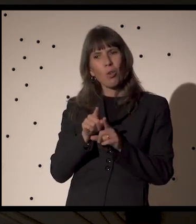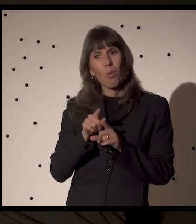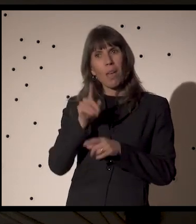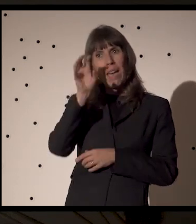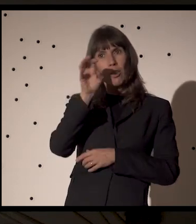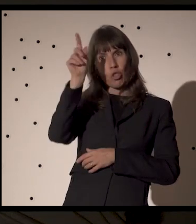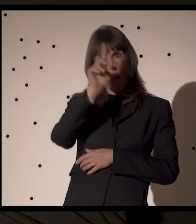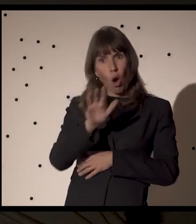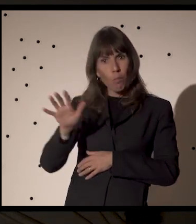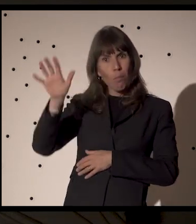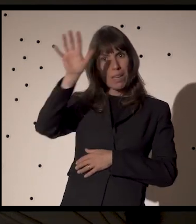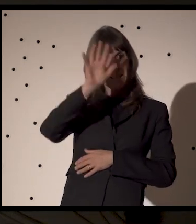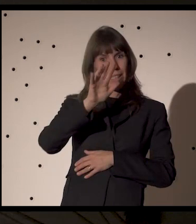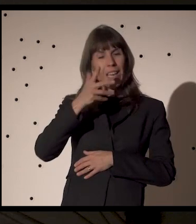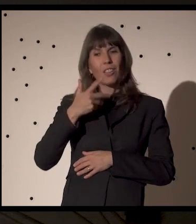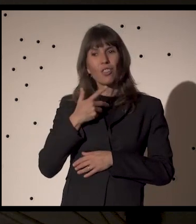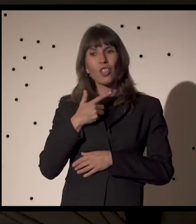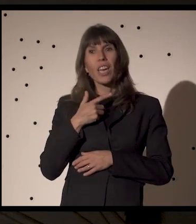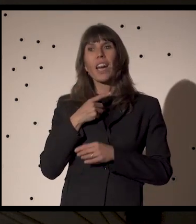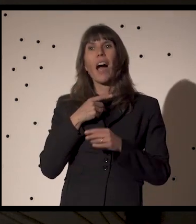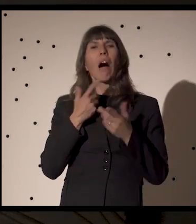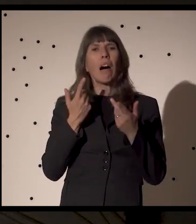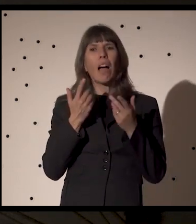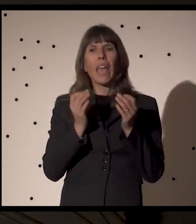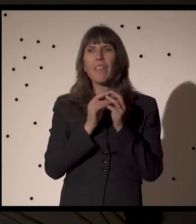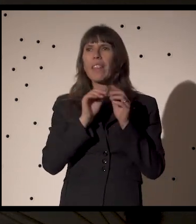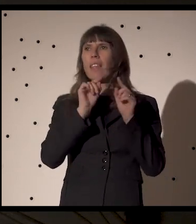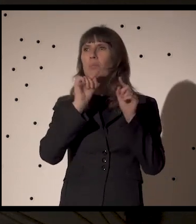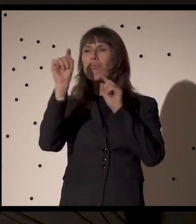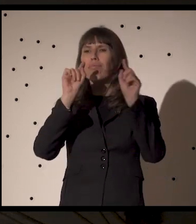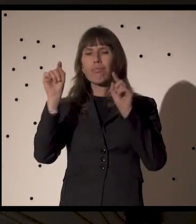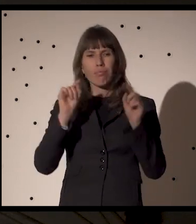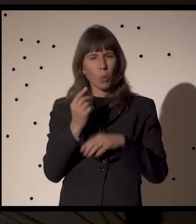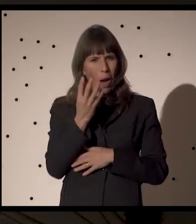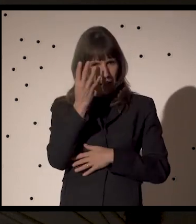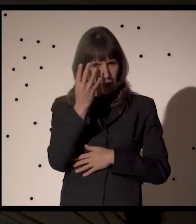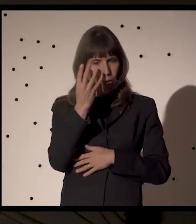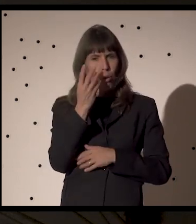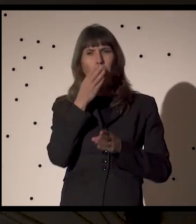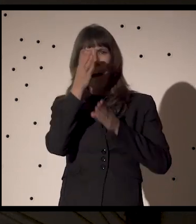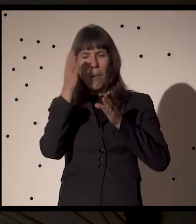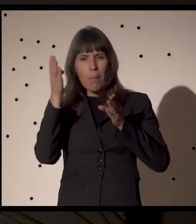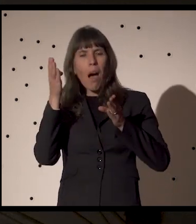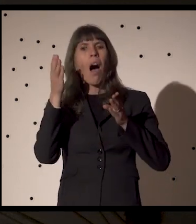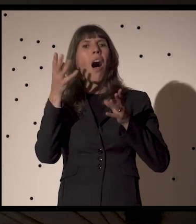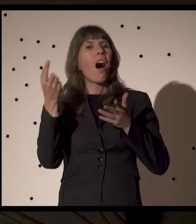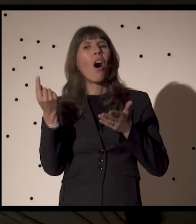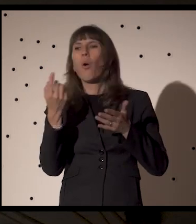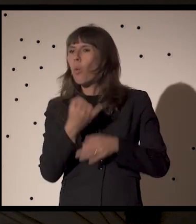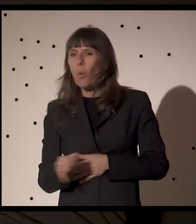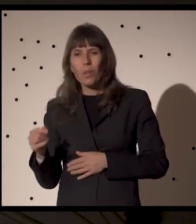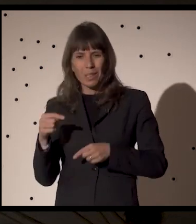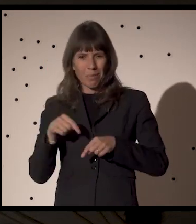Regione Lombardia e dopo quattro puntate in giro per la Regione siamo arrivati al Piccolo Teatro per concludere E questa nostra